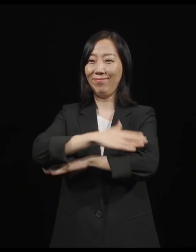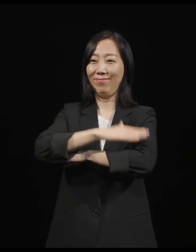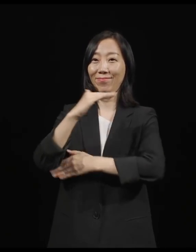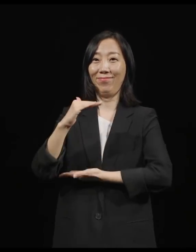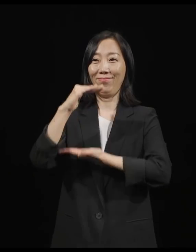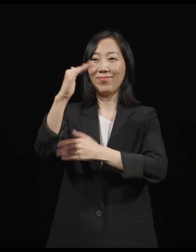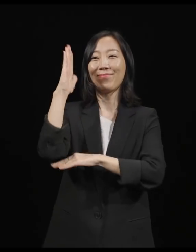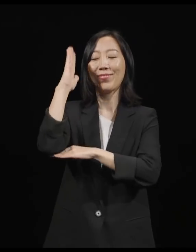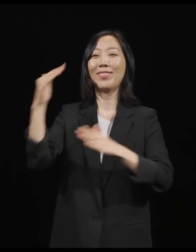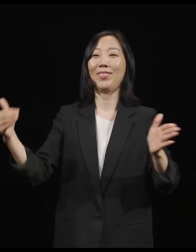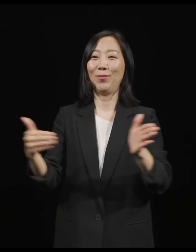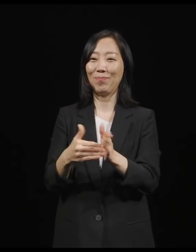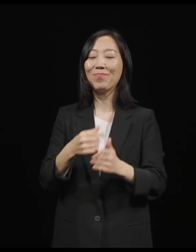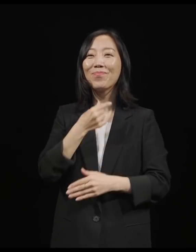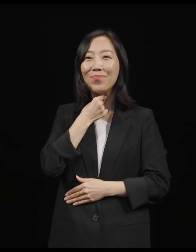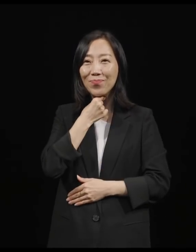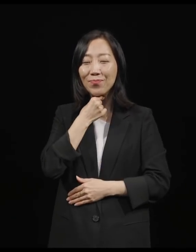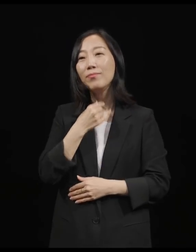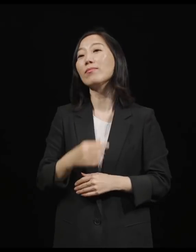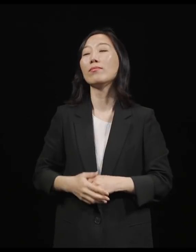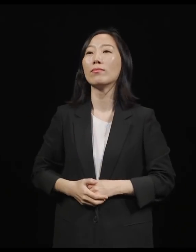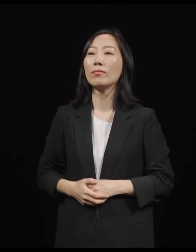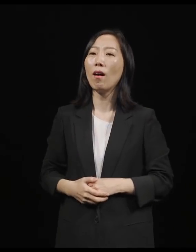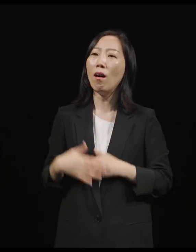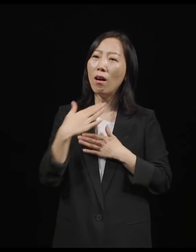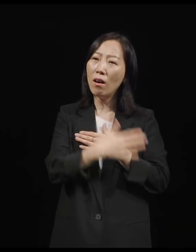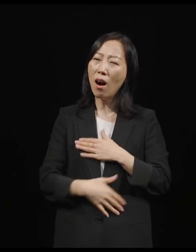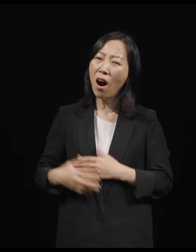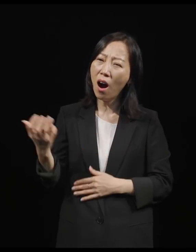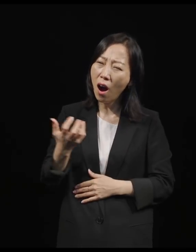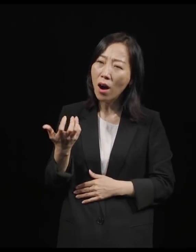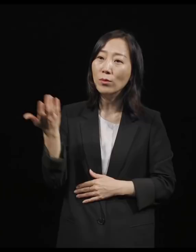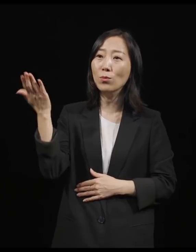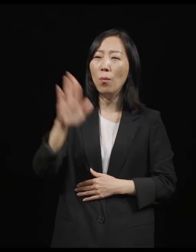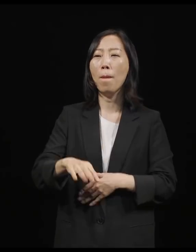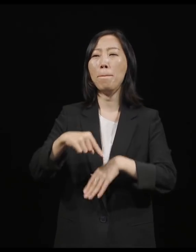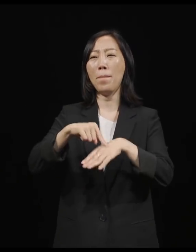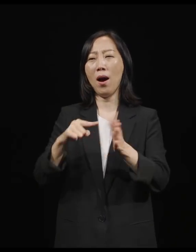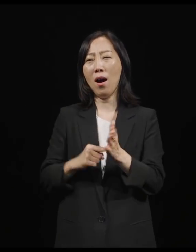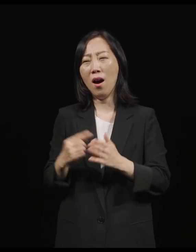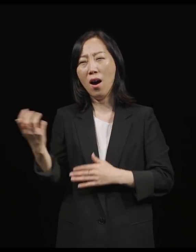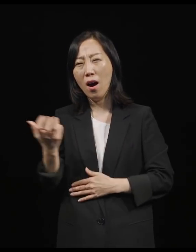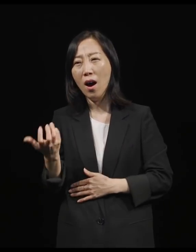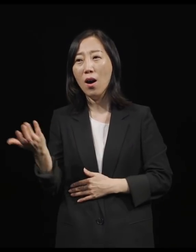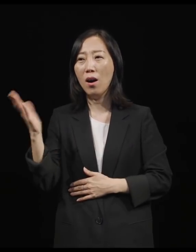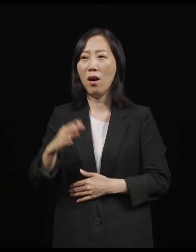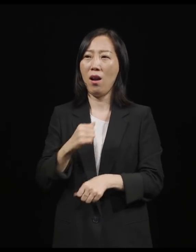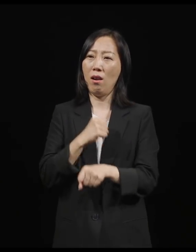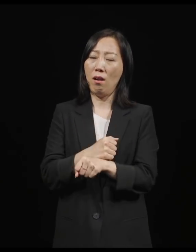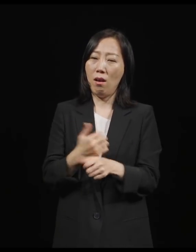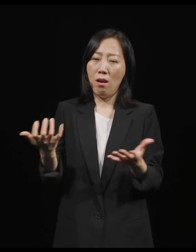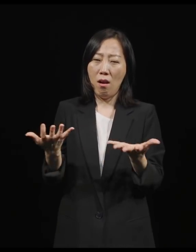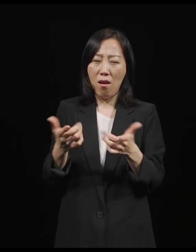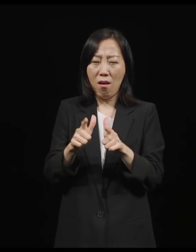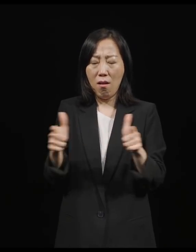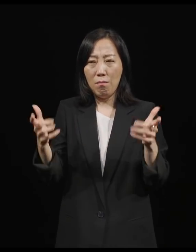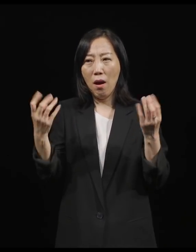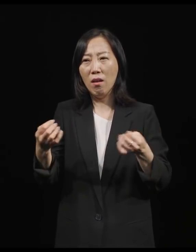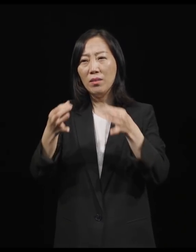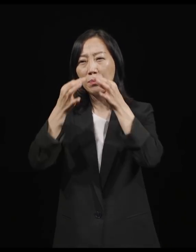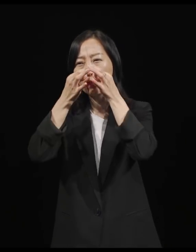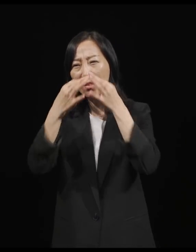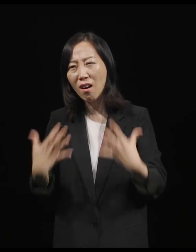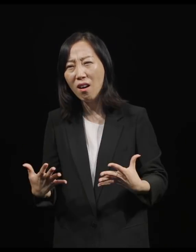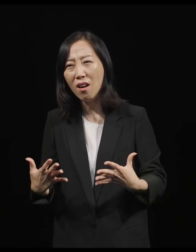마치겠습니다. 몸이 아프지만 마음이 아프지만 할 일이 너무 많아 힘들고 할 수 있는